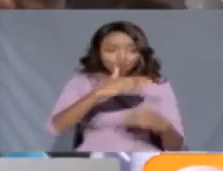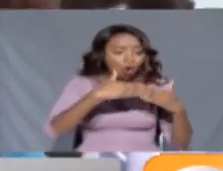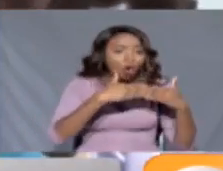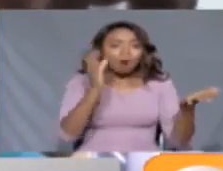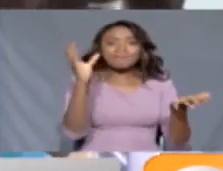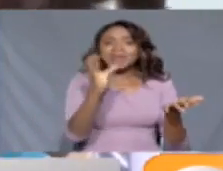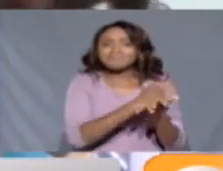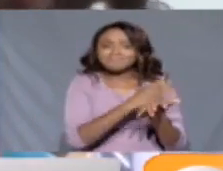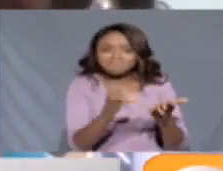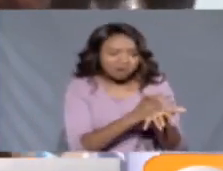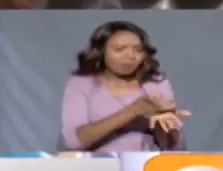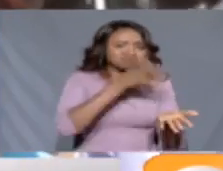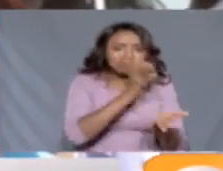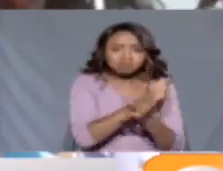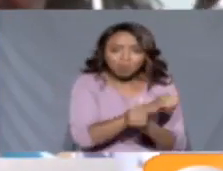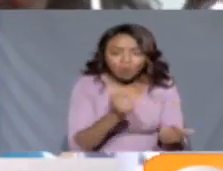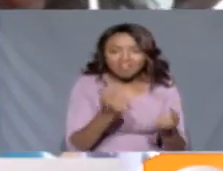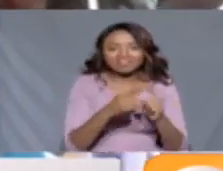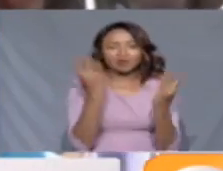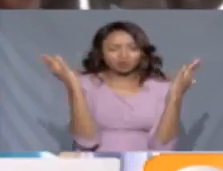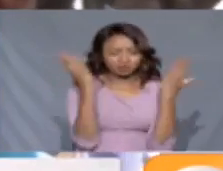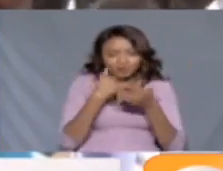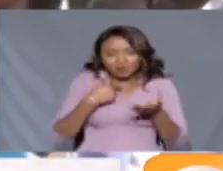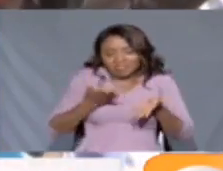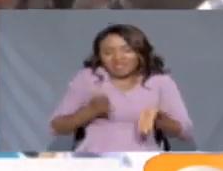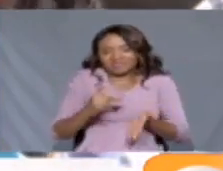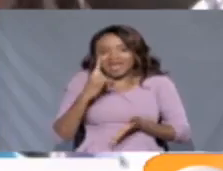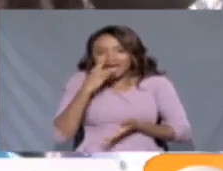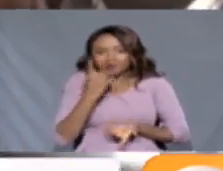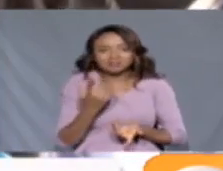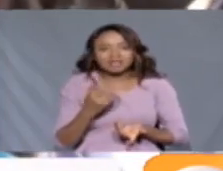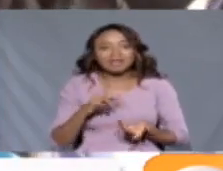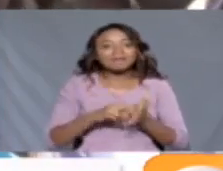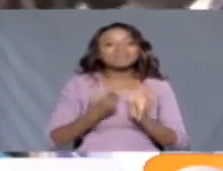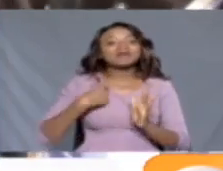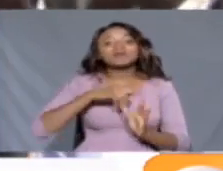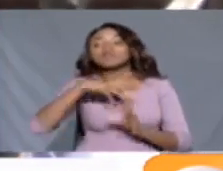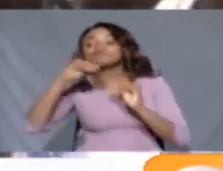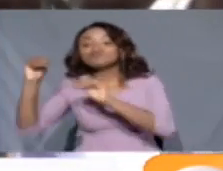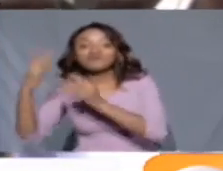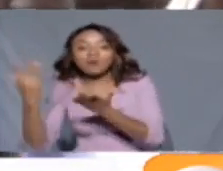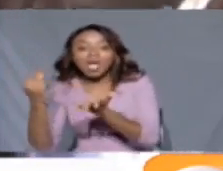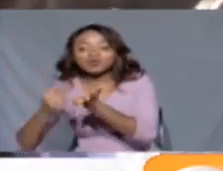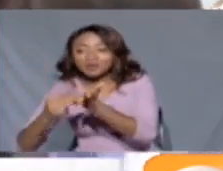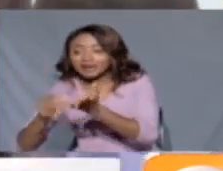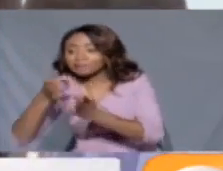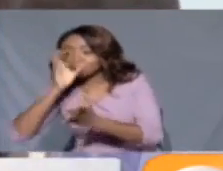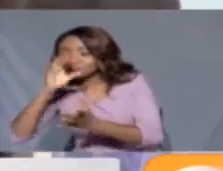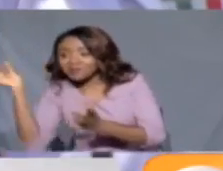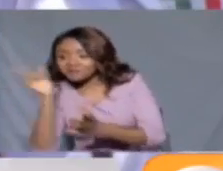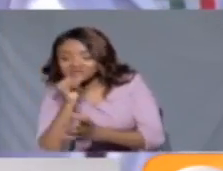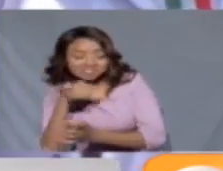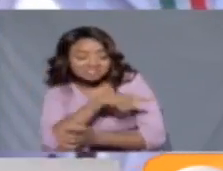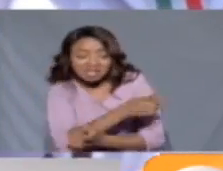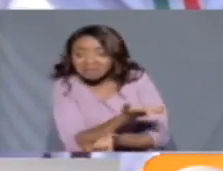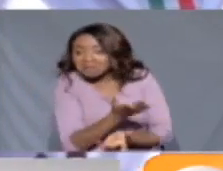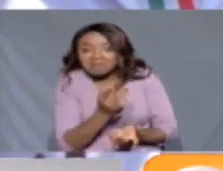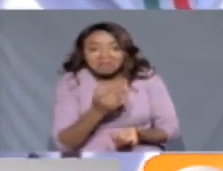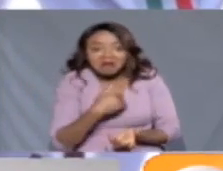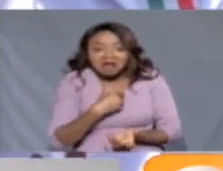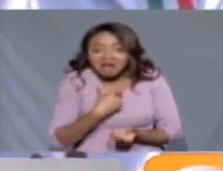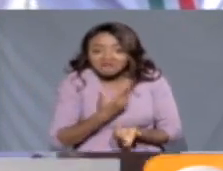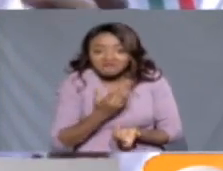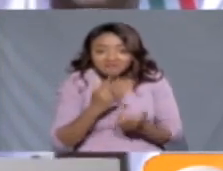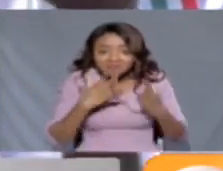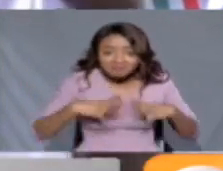kwa nyumba. Lakini mambo kusema tatu wanafunga ba, jioni, sisi tutaenda kunywa Uganda na tutakuwa kwa manyumba. Watapata wanawake na watoto. Vilabu alifunga